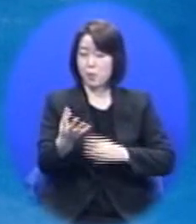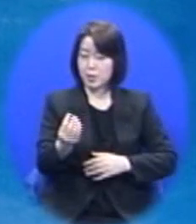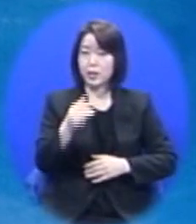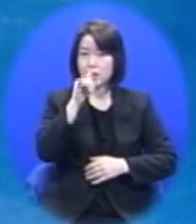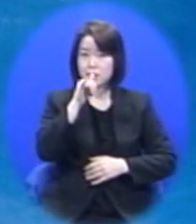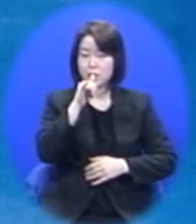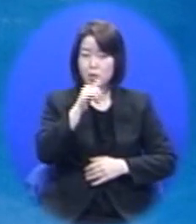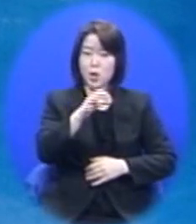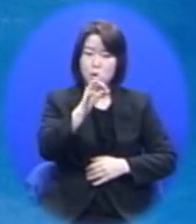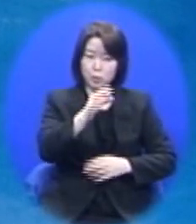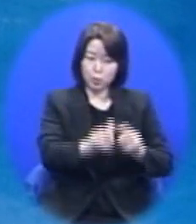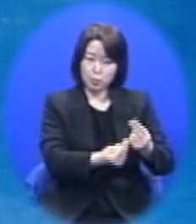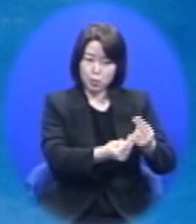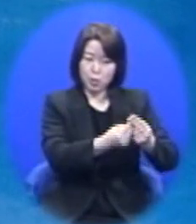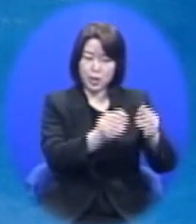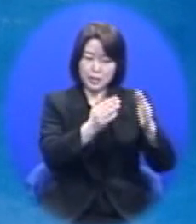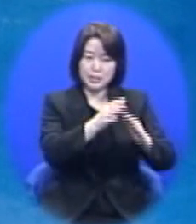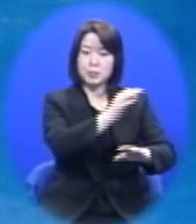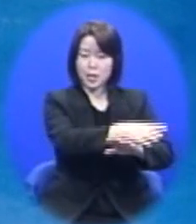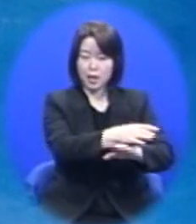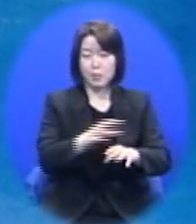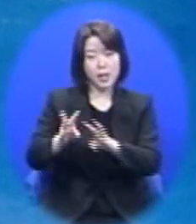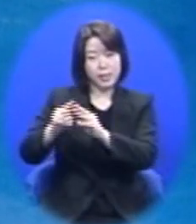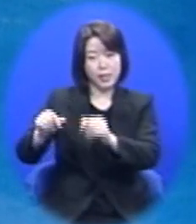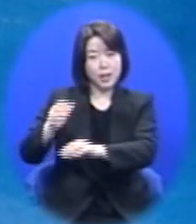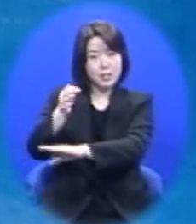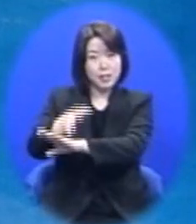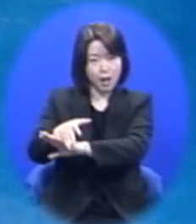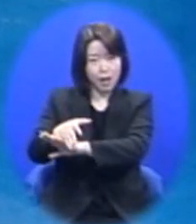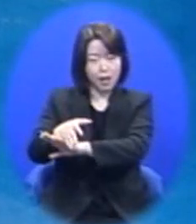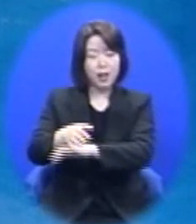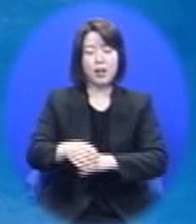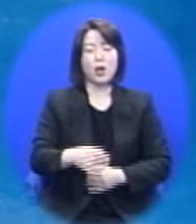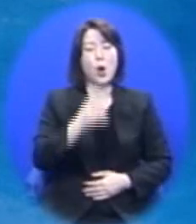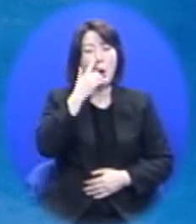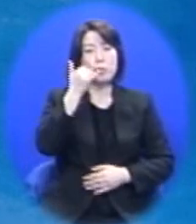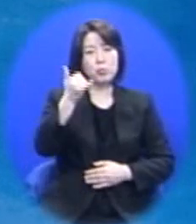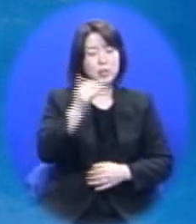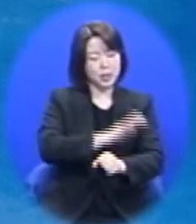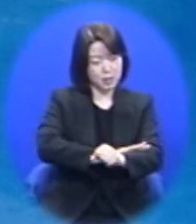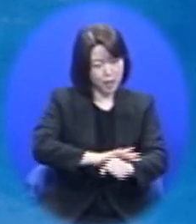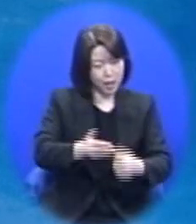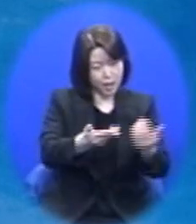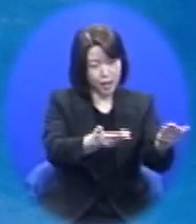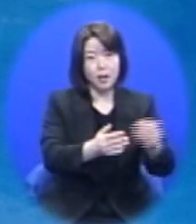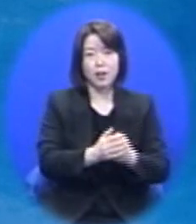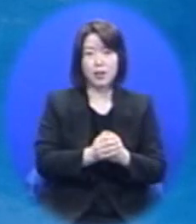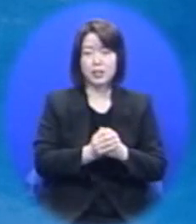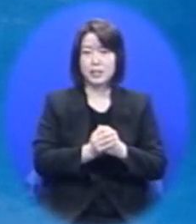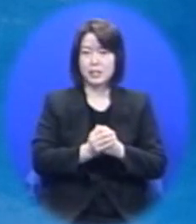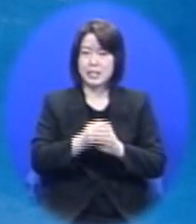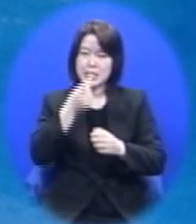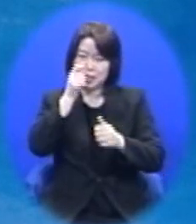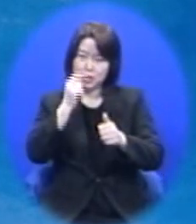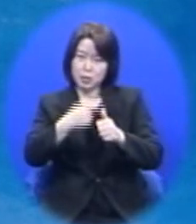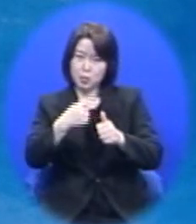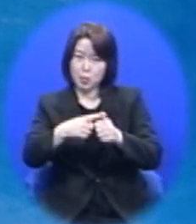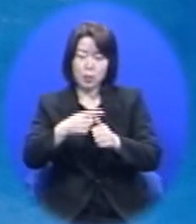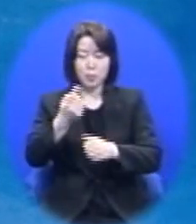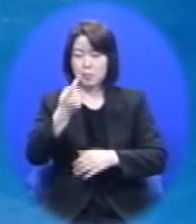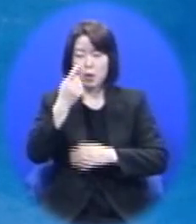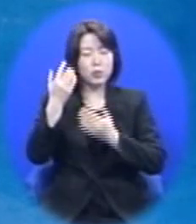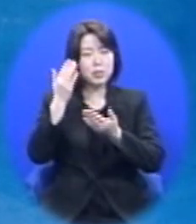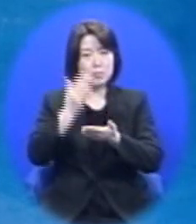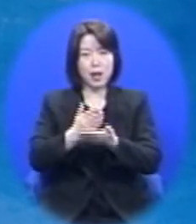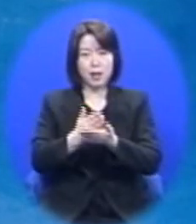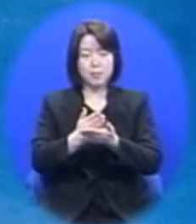모아 집 사둘 걸, 땅 좀 사둘 걸, 부모님께 잘할 걸, 욕 배우지 말 걸, 그